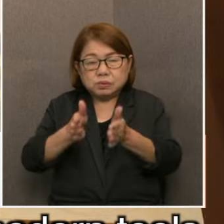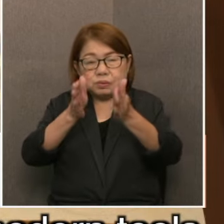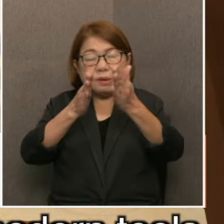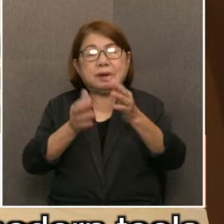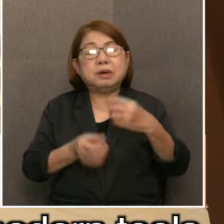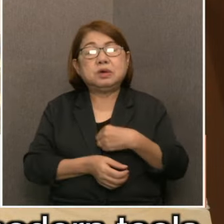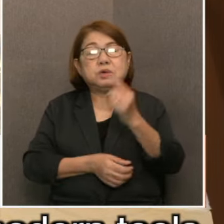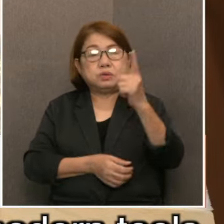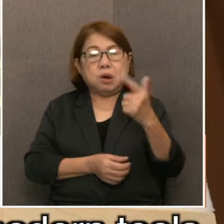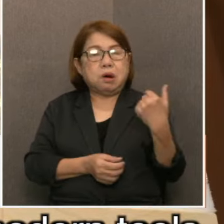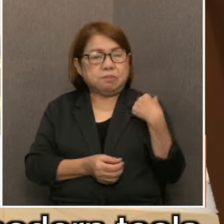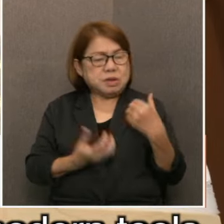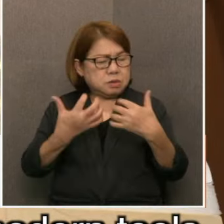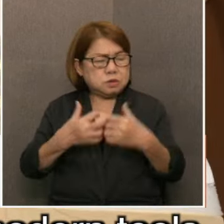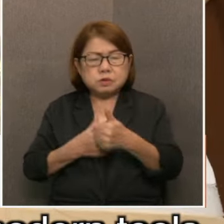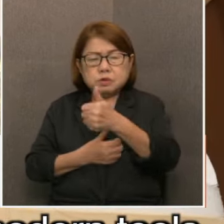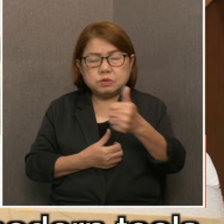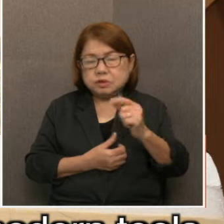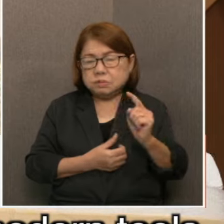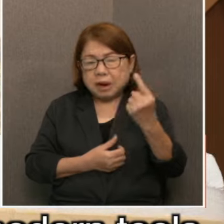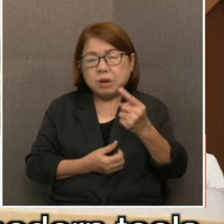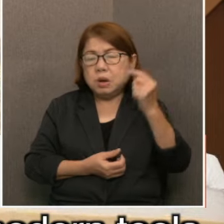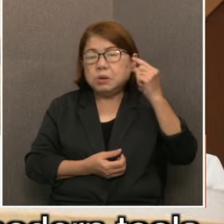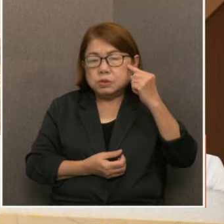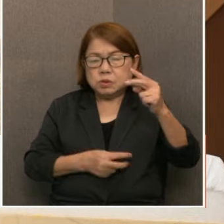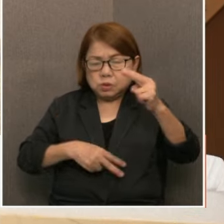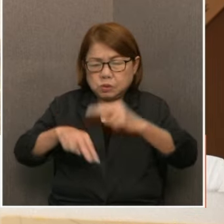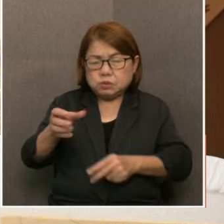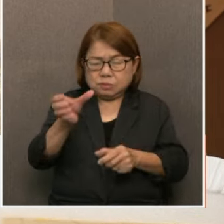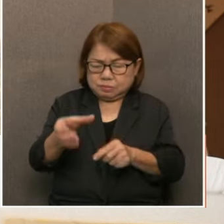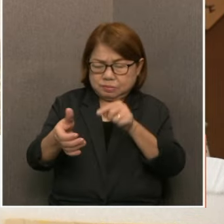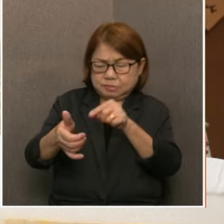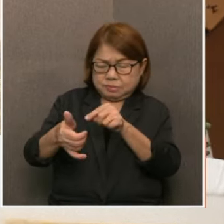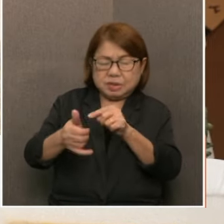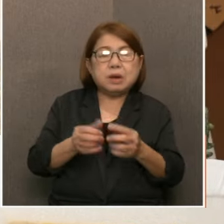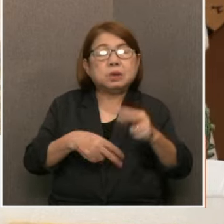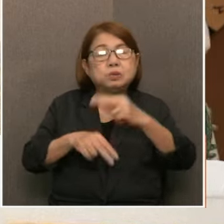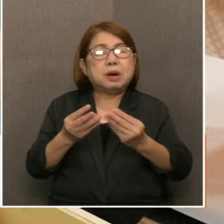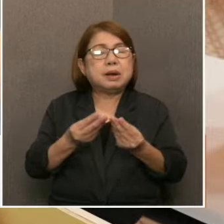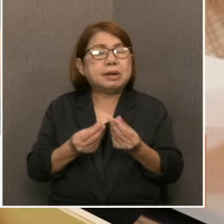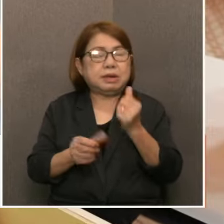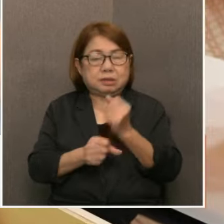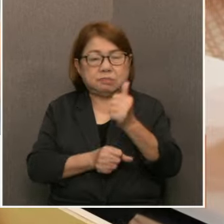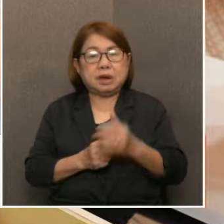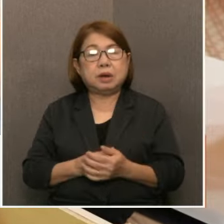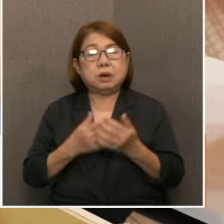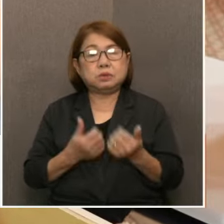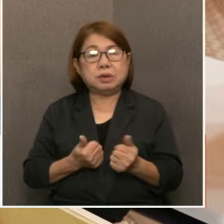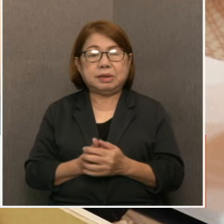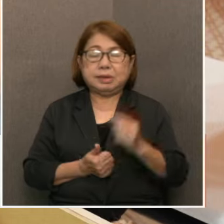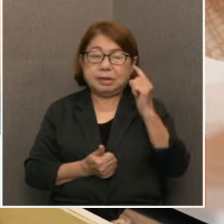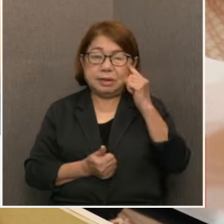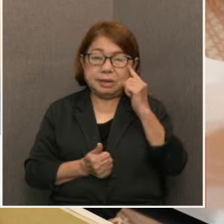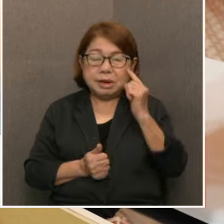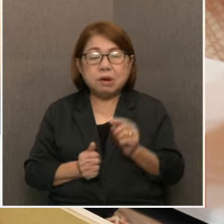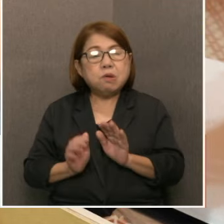ครมีเครื่องมือทันสมัยสามารถใช้ตรวจสอบรายละเอียดได้อย่างมีประสิทธิภาพค่ะดังนั้นช่วงนี้จึงยังไม่มีแผนย้ายไป